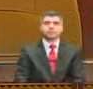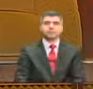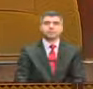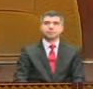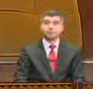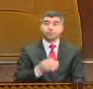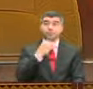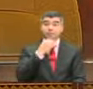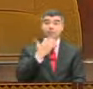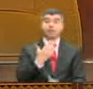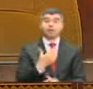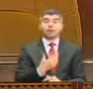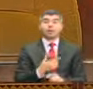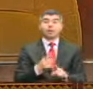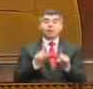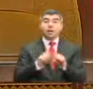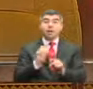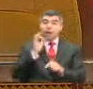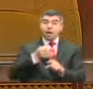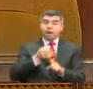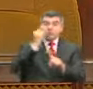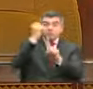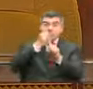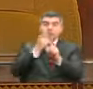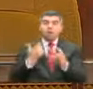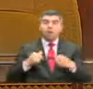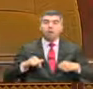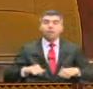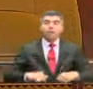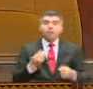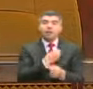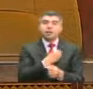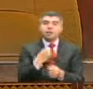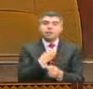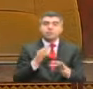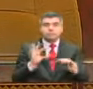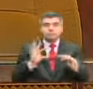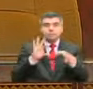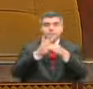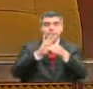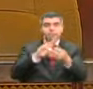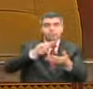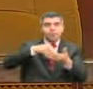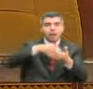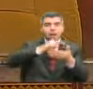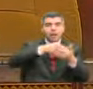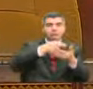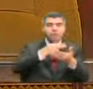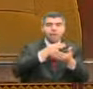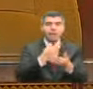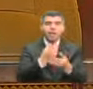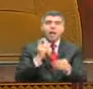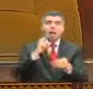هو لابد من ثمنوا الجهد اللي قامت به الوزارة في إطار الاتفاقية اللي تعقدات بين النقابة ديال